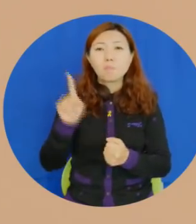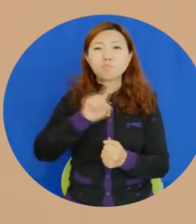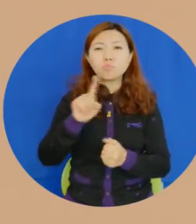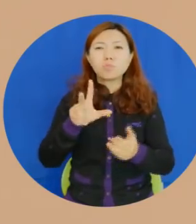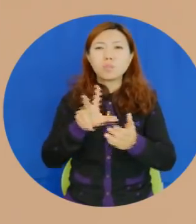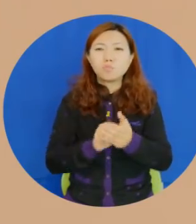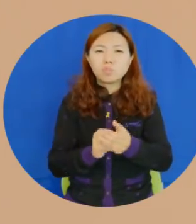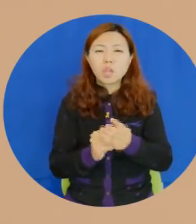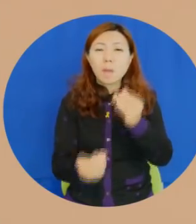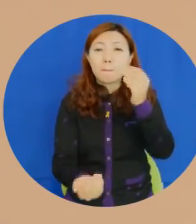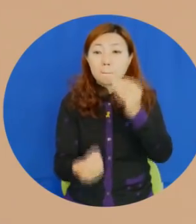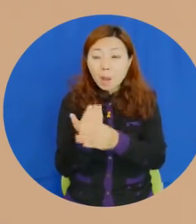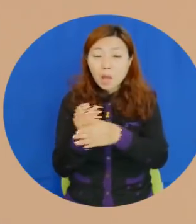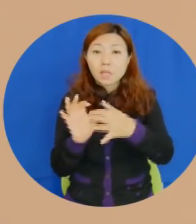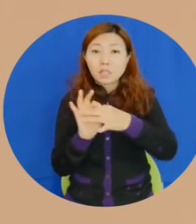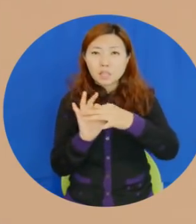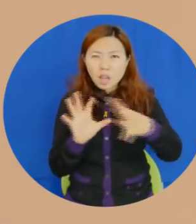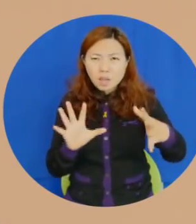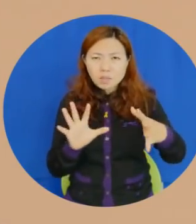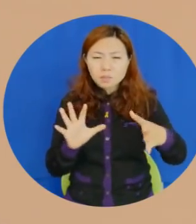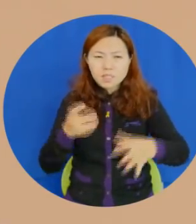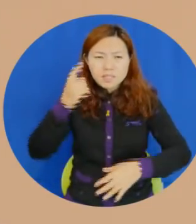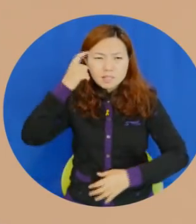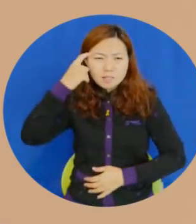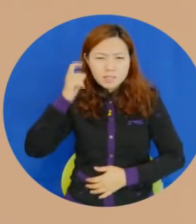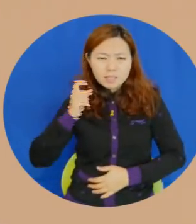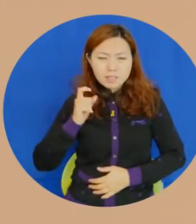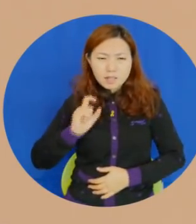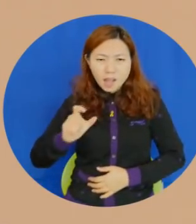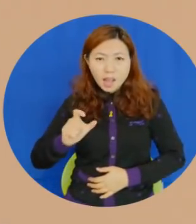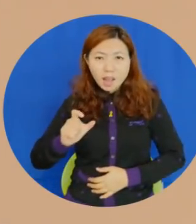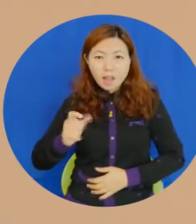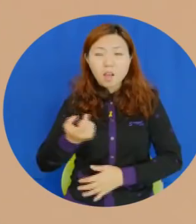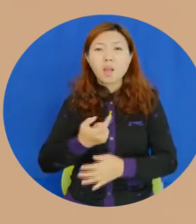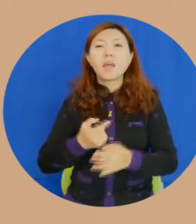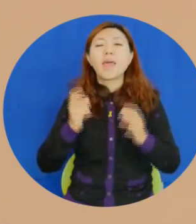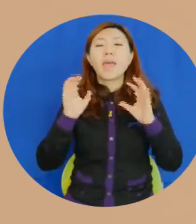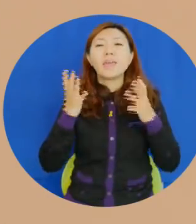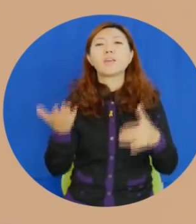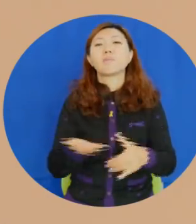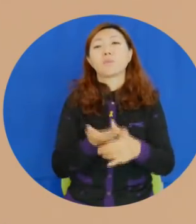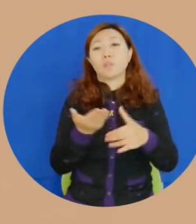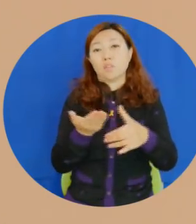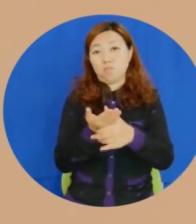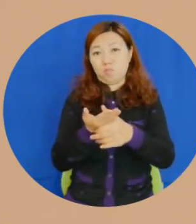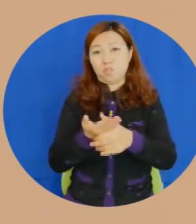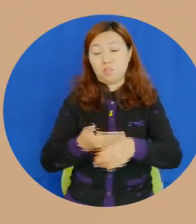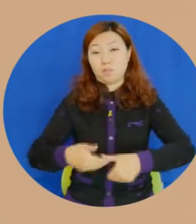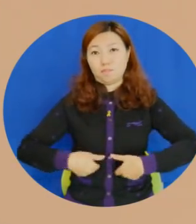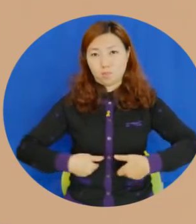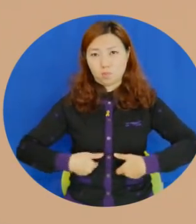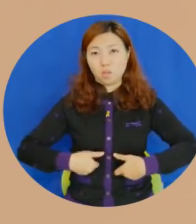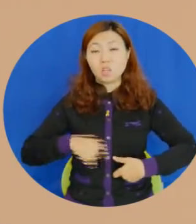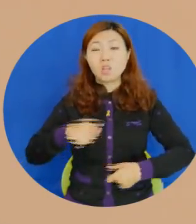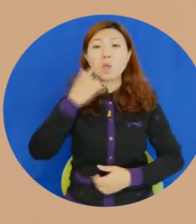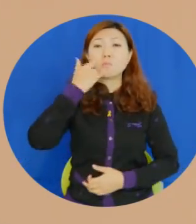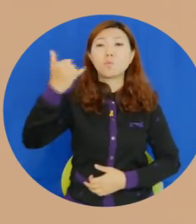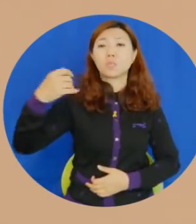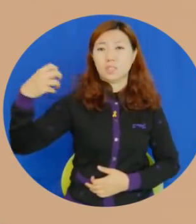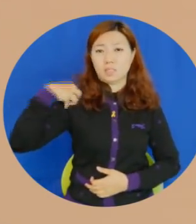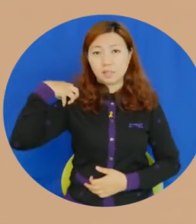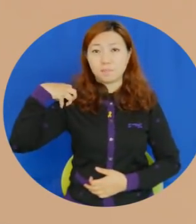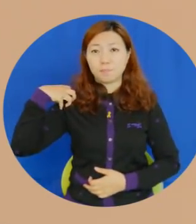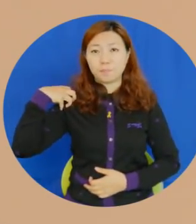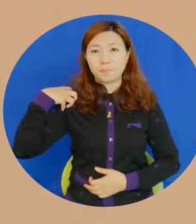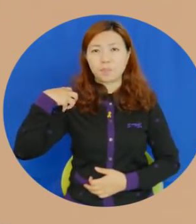어떤 상황이 벌어져도 적응할 수 있는 정신력을 갖도록 애를 키우는 게 부모가 해야 할